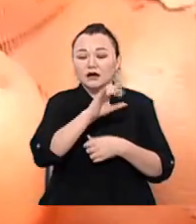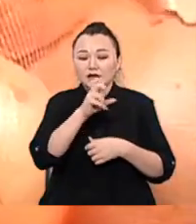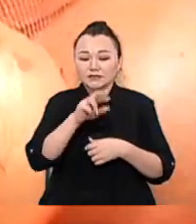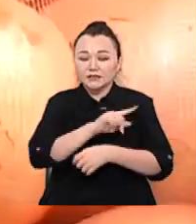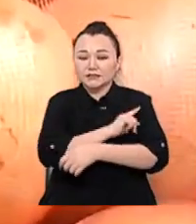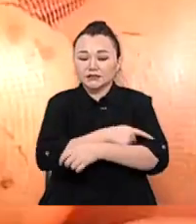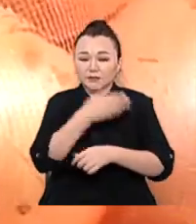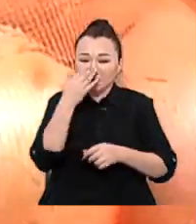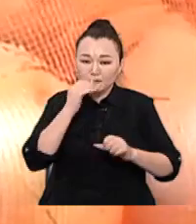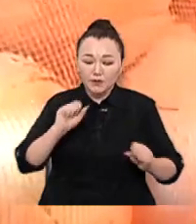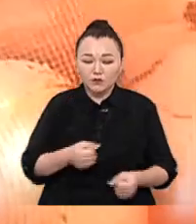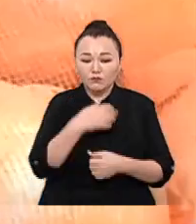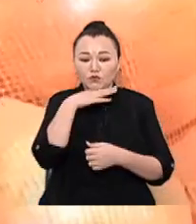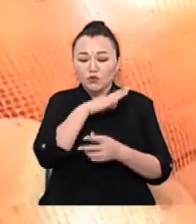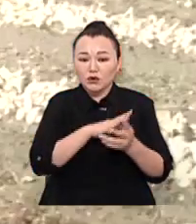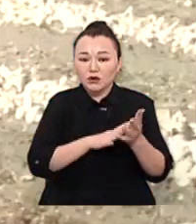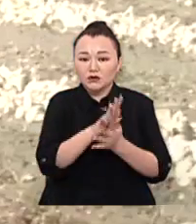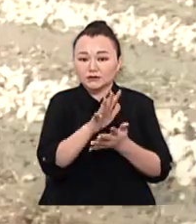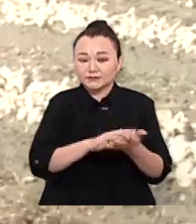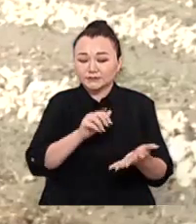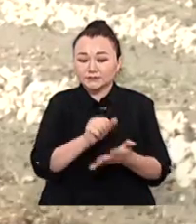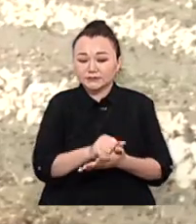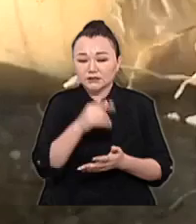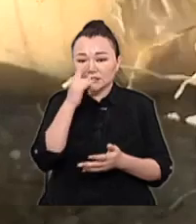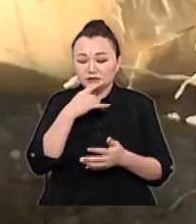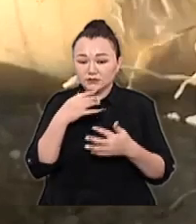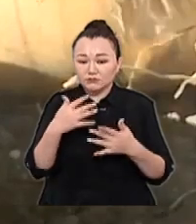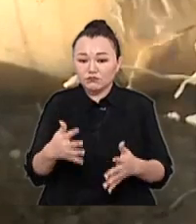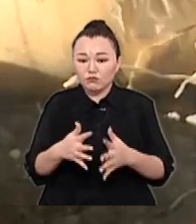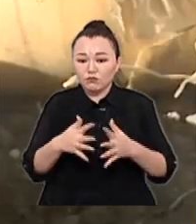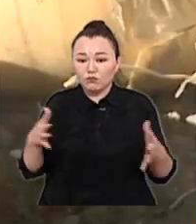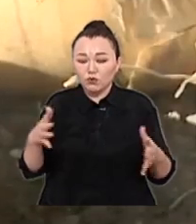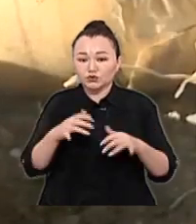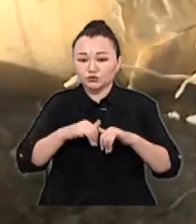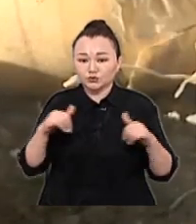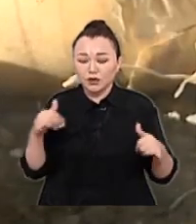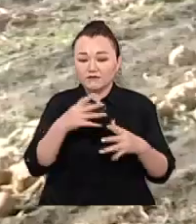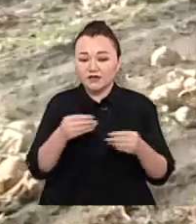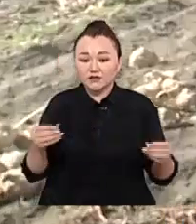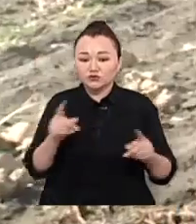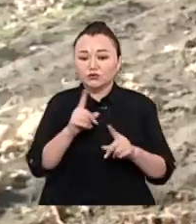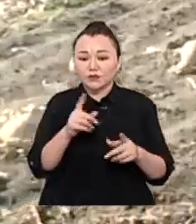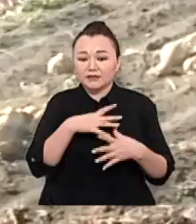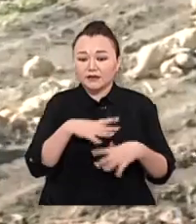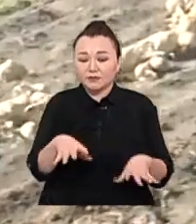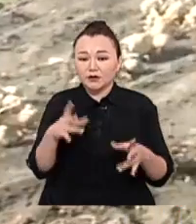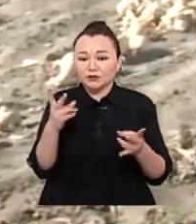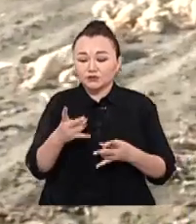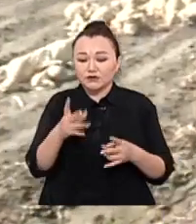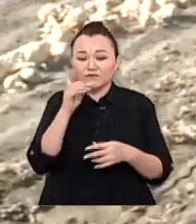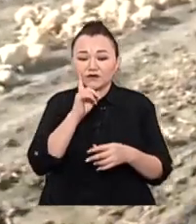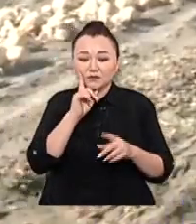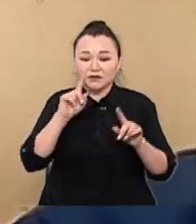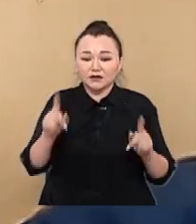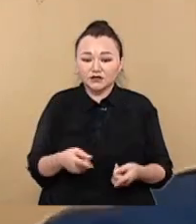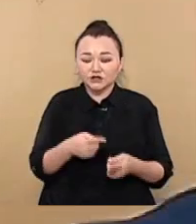аяздан өнімнің көбі үсіп кеткендіктен қазақстандық пиязға сұраныс күрт көбейіп кетті дейді. Ал көктемде тапшылықты болдырмас үшін уақытша шектеу енгізуге тура